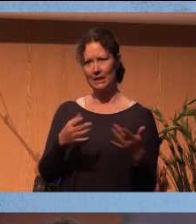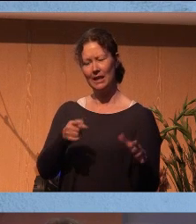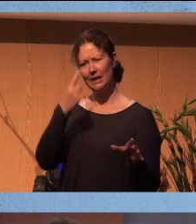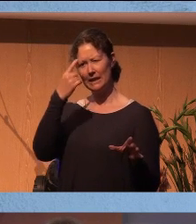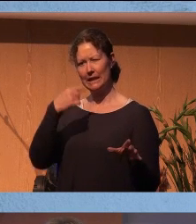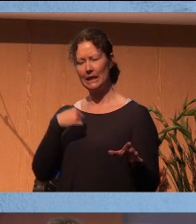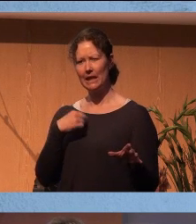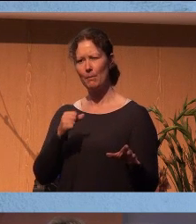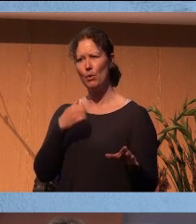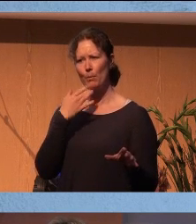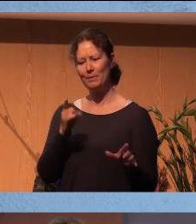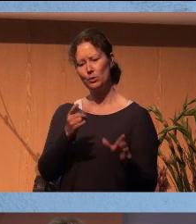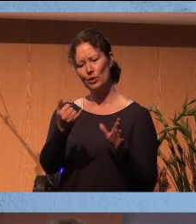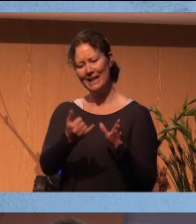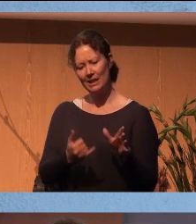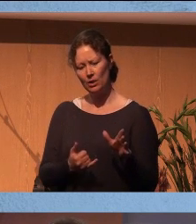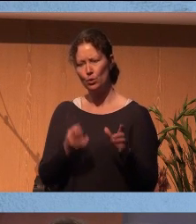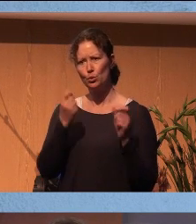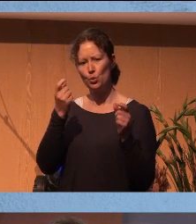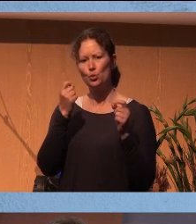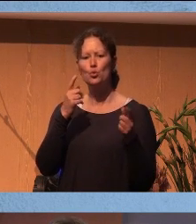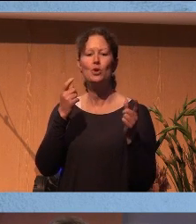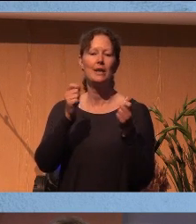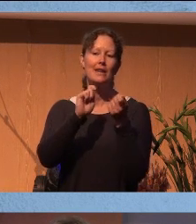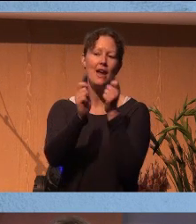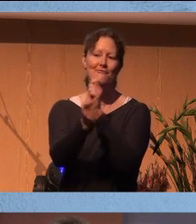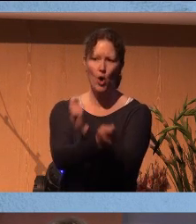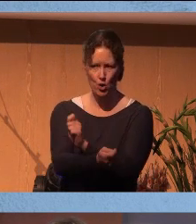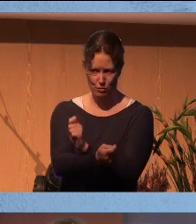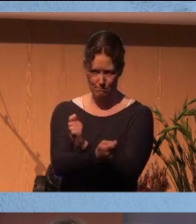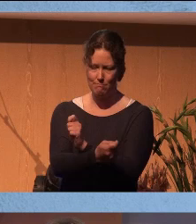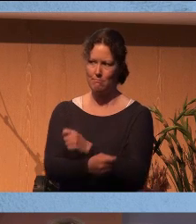må bli en innholds- og kulturreform